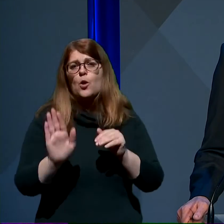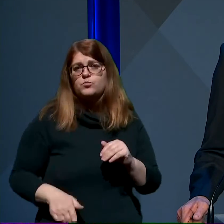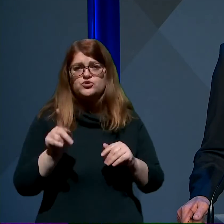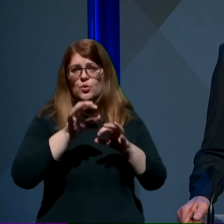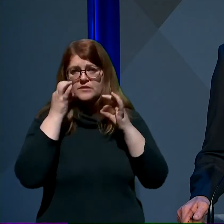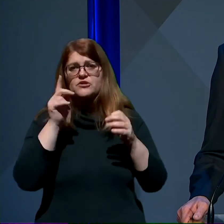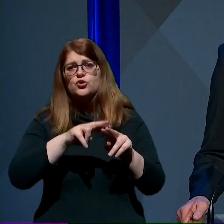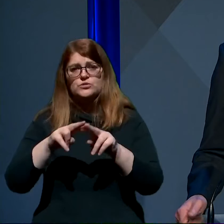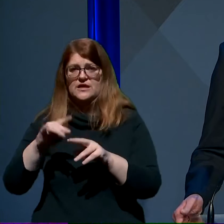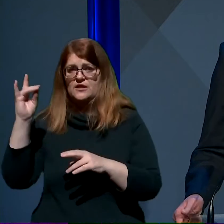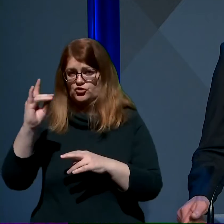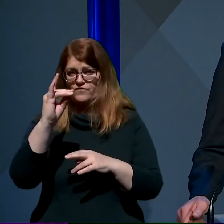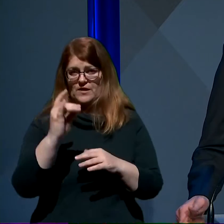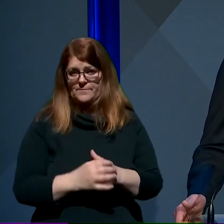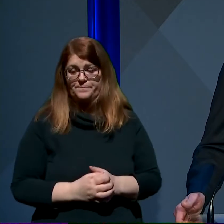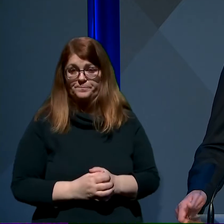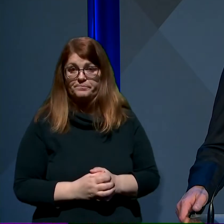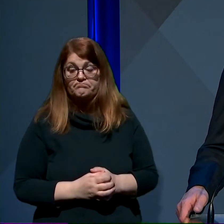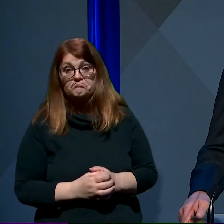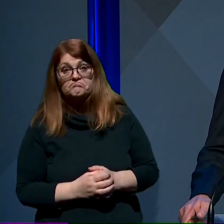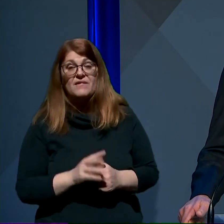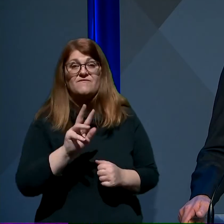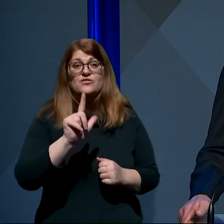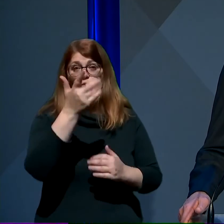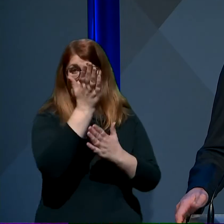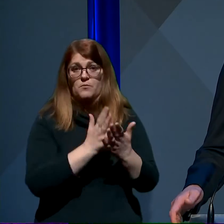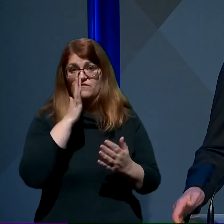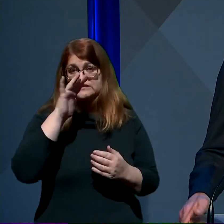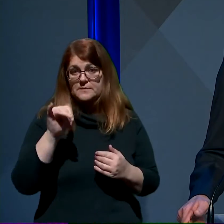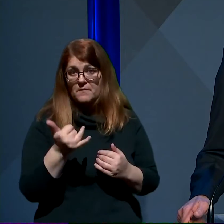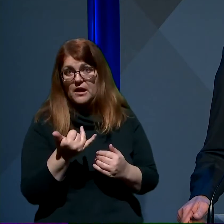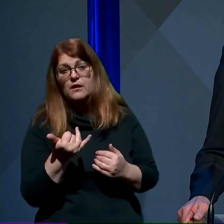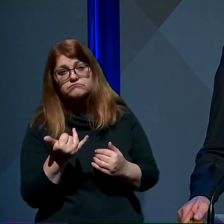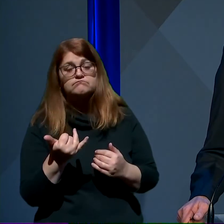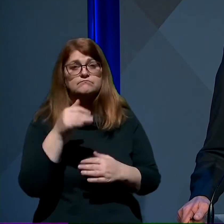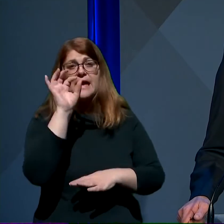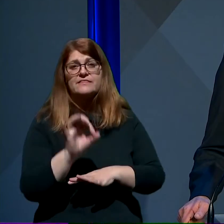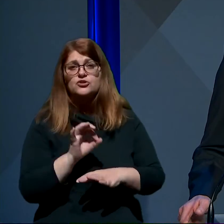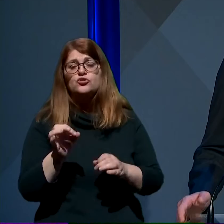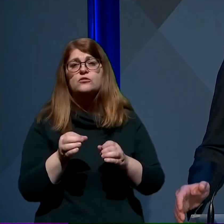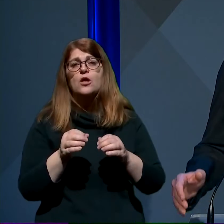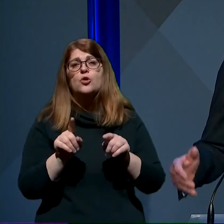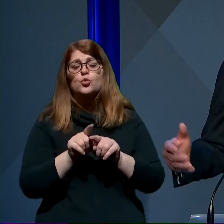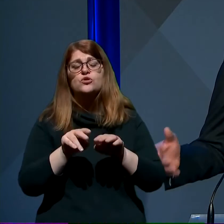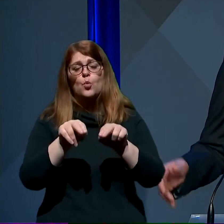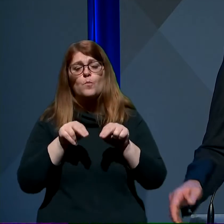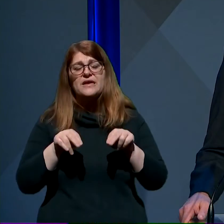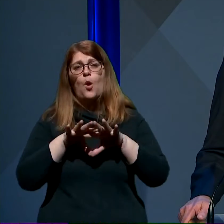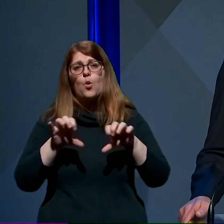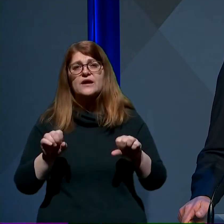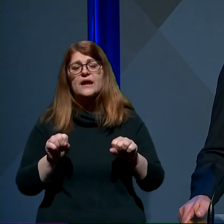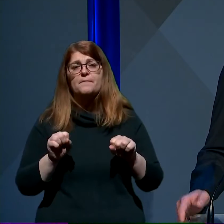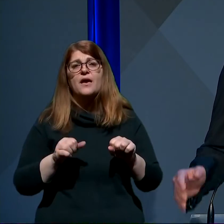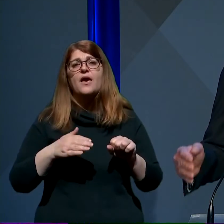ostalih živali. Predvidoma v drugi polovici maja pa načrtujemo sprostitev tudi